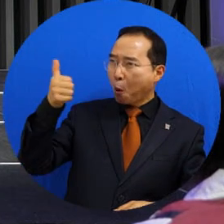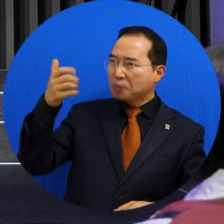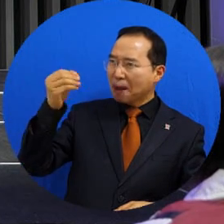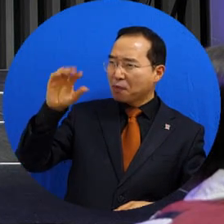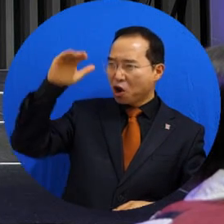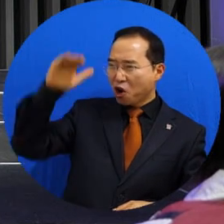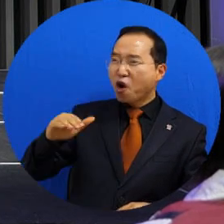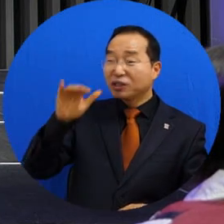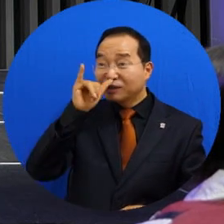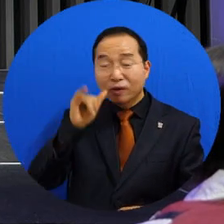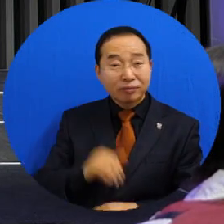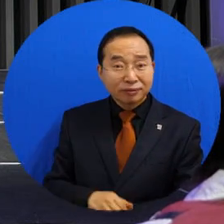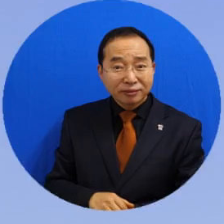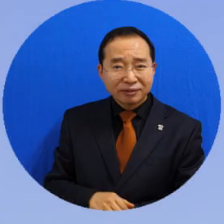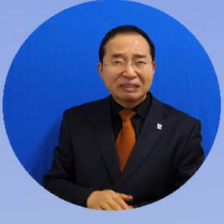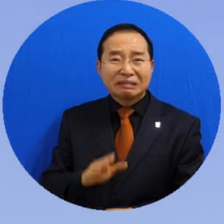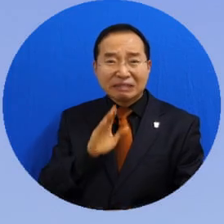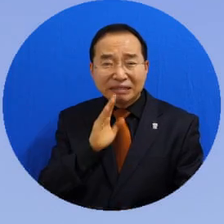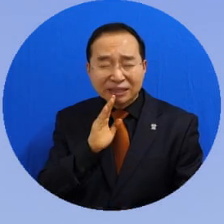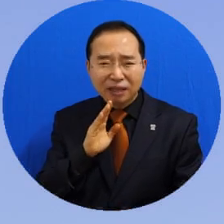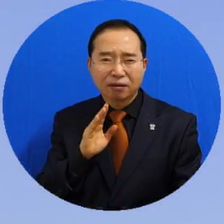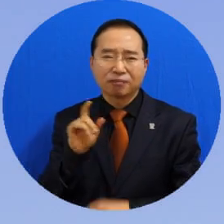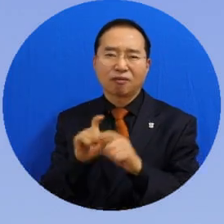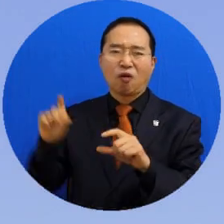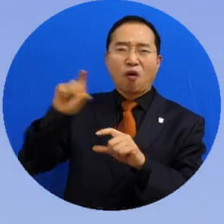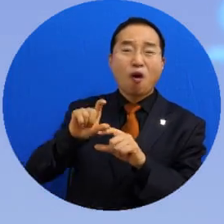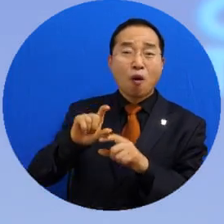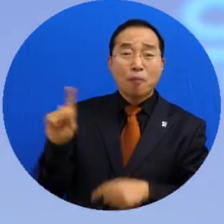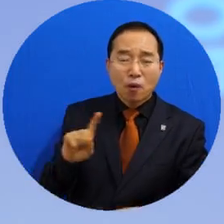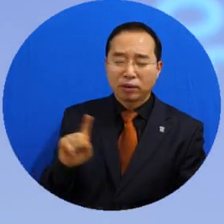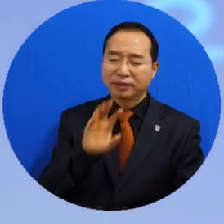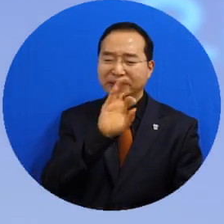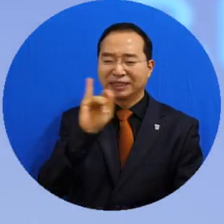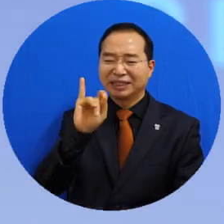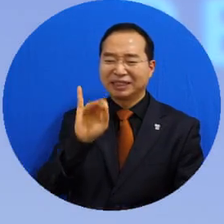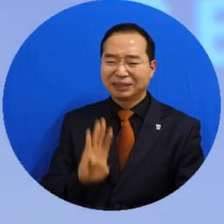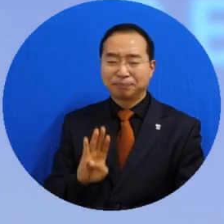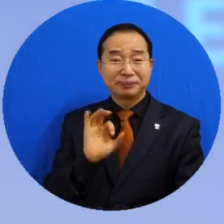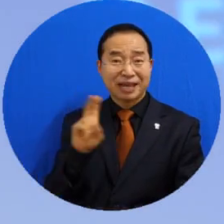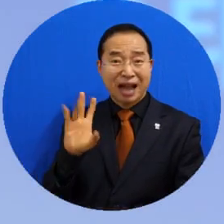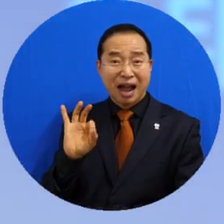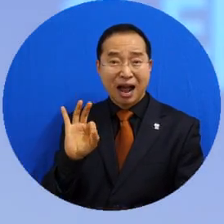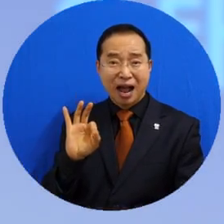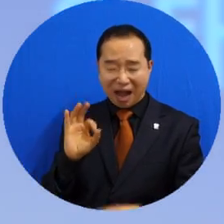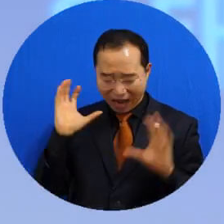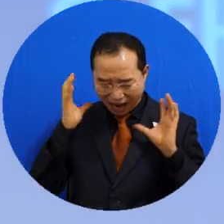있어요. 근데 입양아의 수치가 거기 포함되지 않았어요.